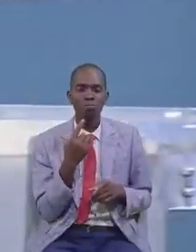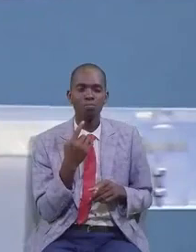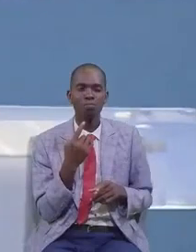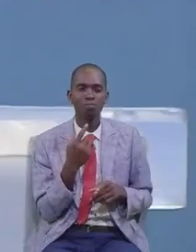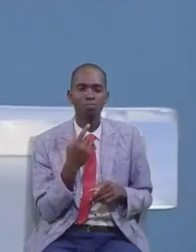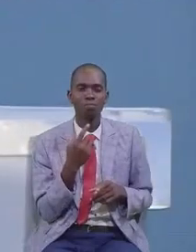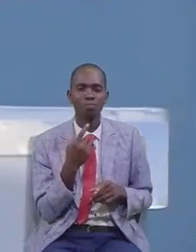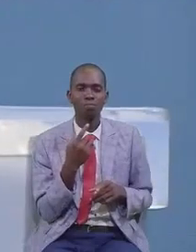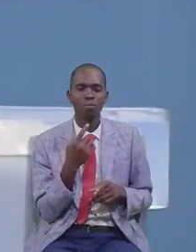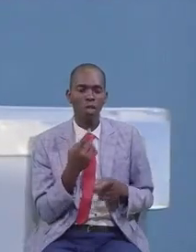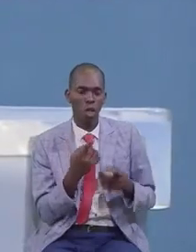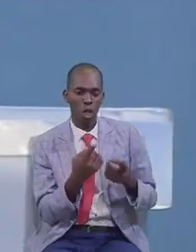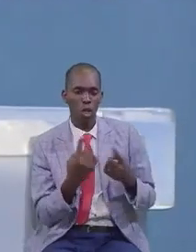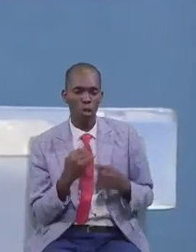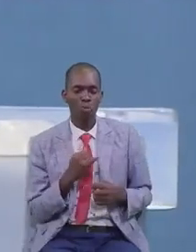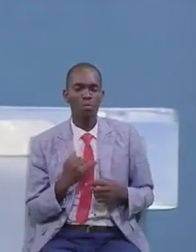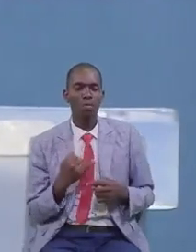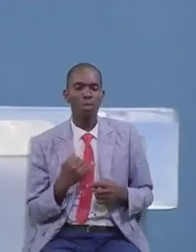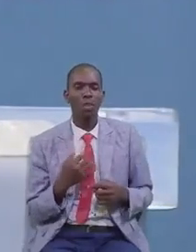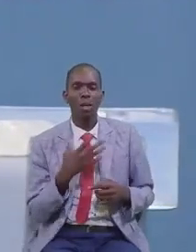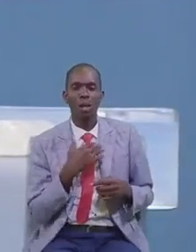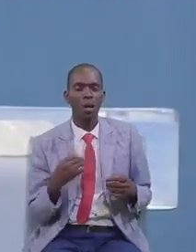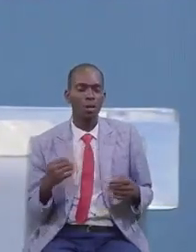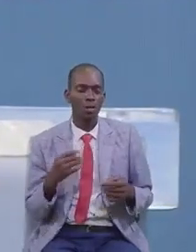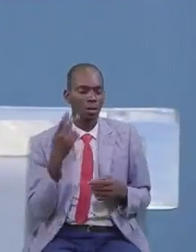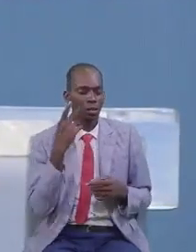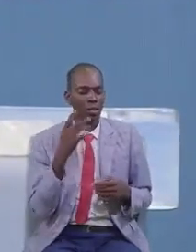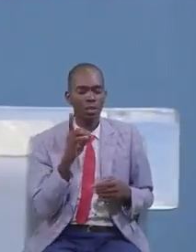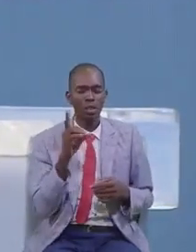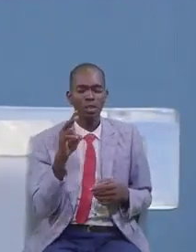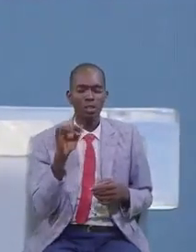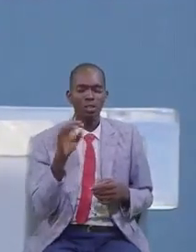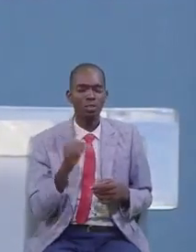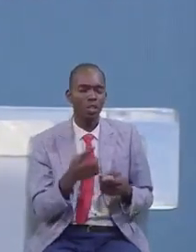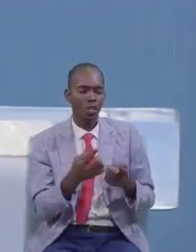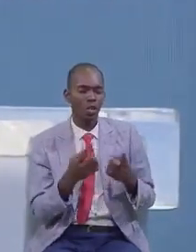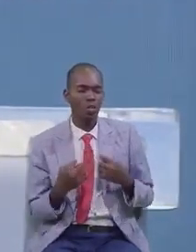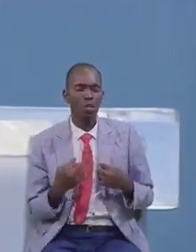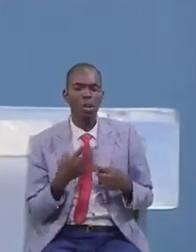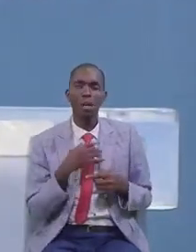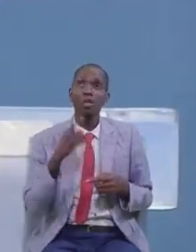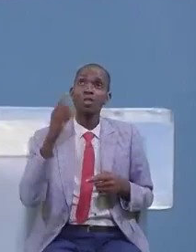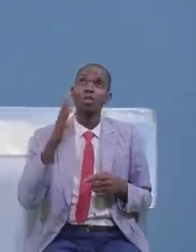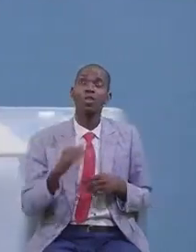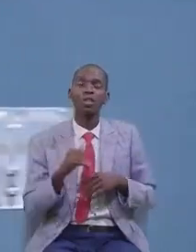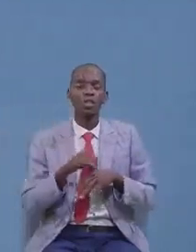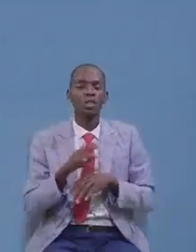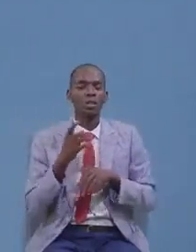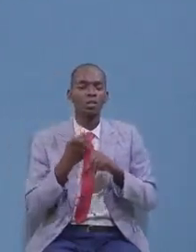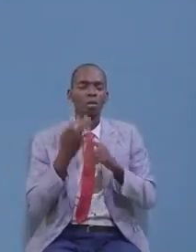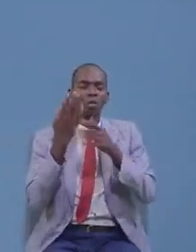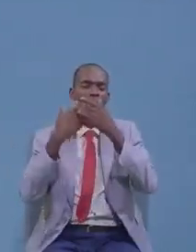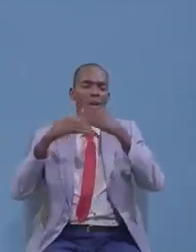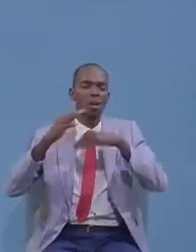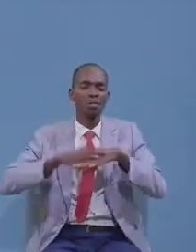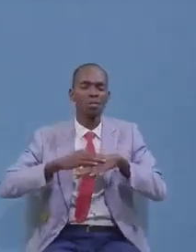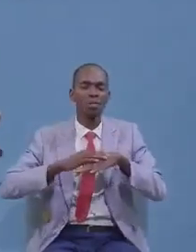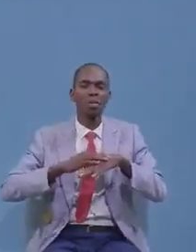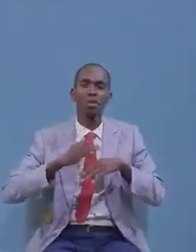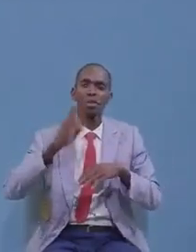Look at David coming. దావీదు వస్తున్నాడు చూడండి. And God said from heaven. దేవుడు పరలోకం నుంచి చెప్తున్నాడు. God